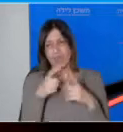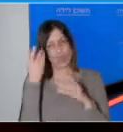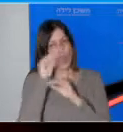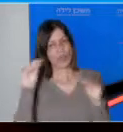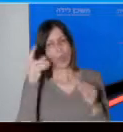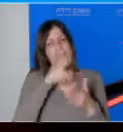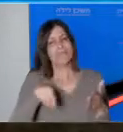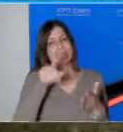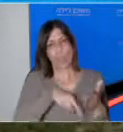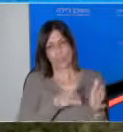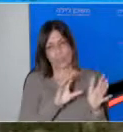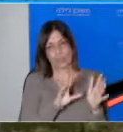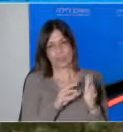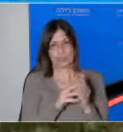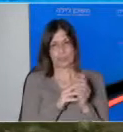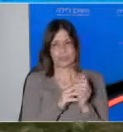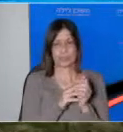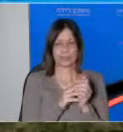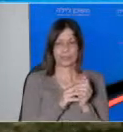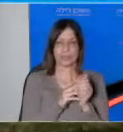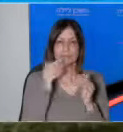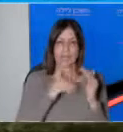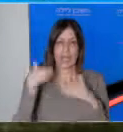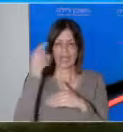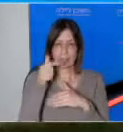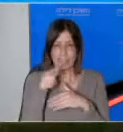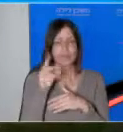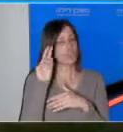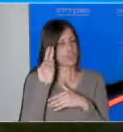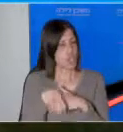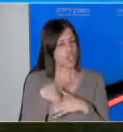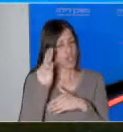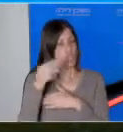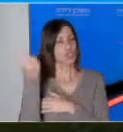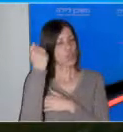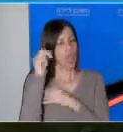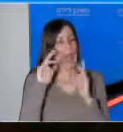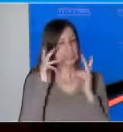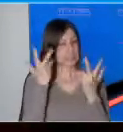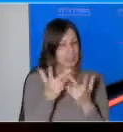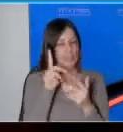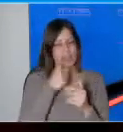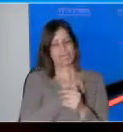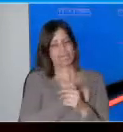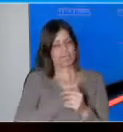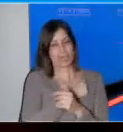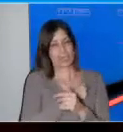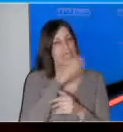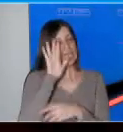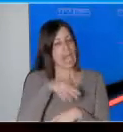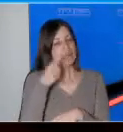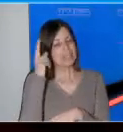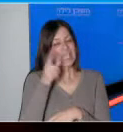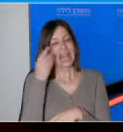מבטלות לחלוטין את העליית מחירים, אז יש כוח לציבור, אבל לצערנו הרב, גם צריכים